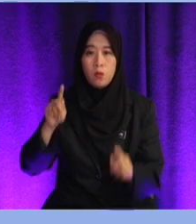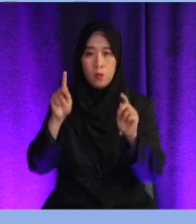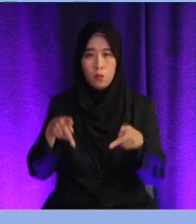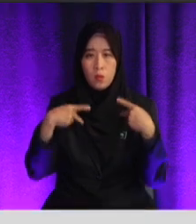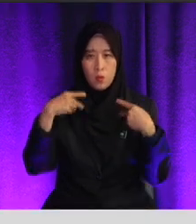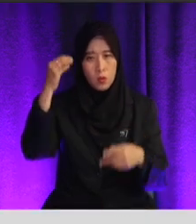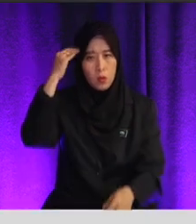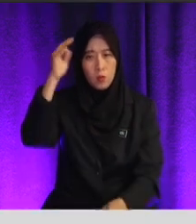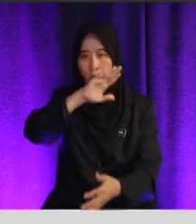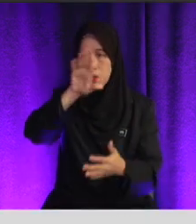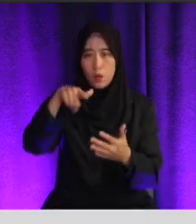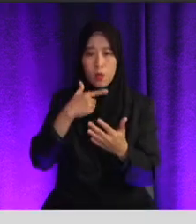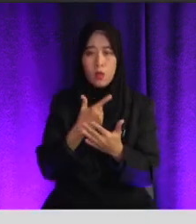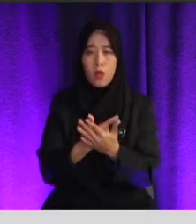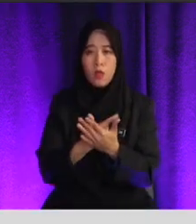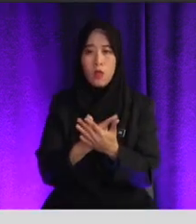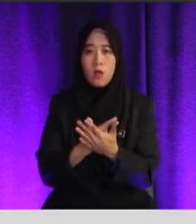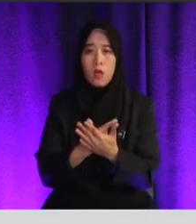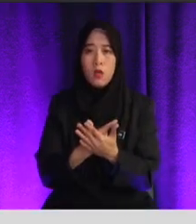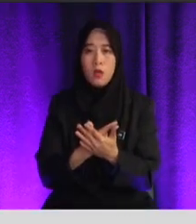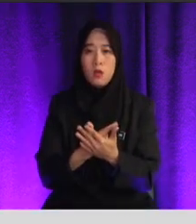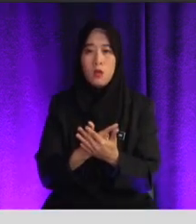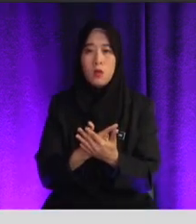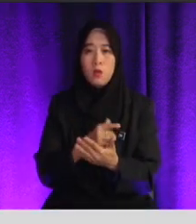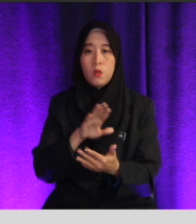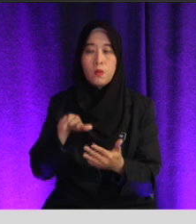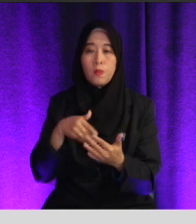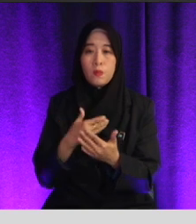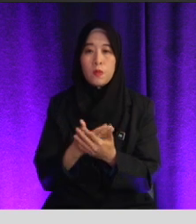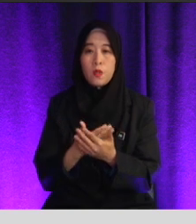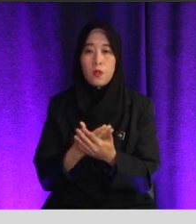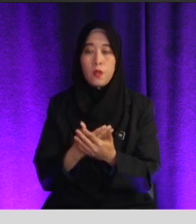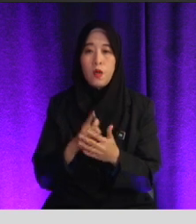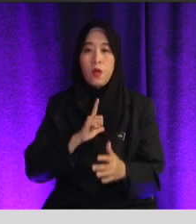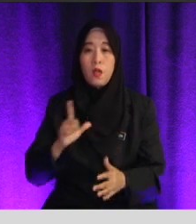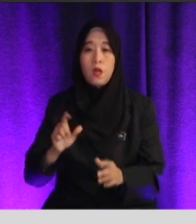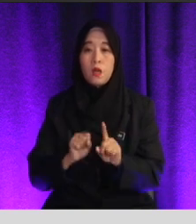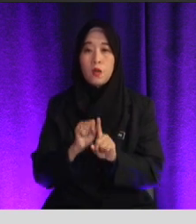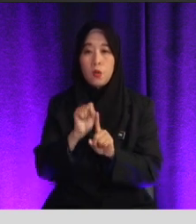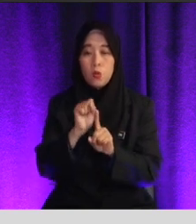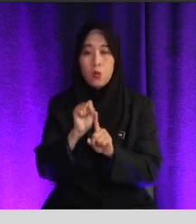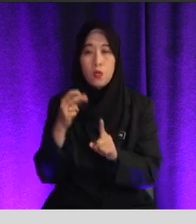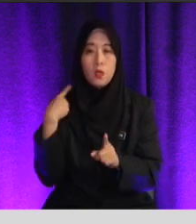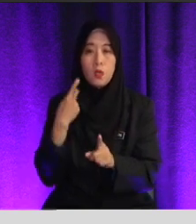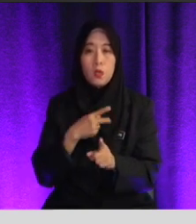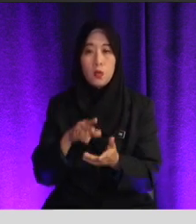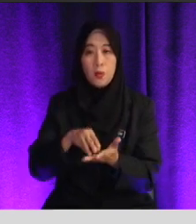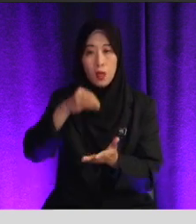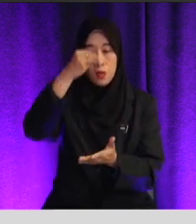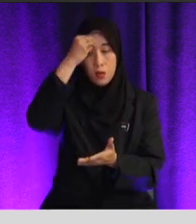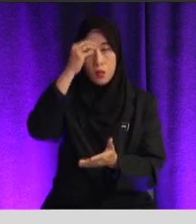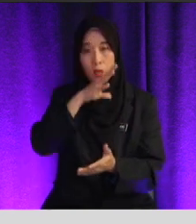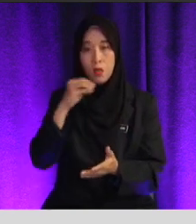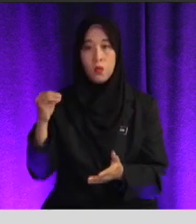Okey. Dan seterusnya sistem kawalan manual, laras suhu yang akan kita belajar hari ini dan